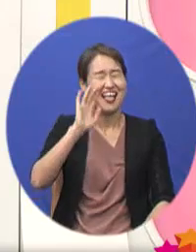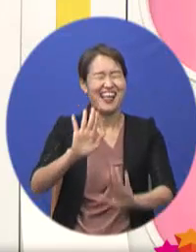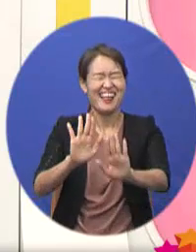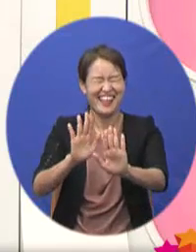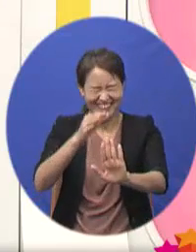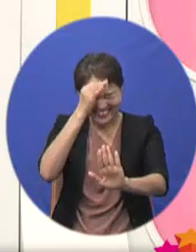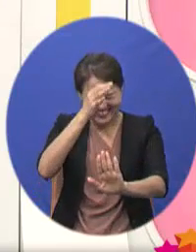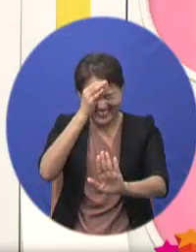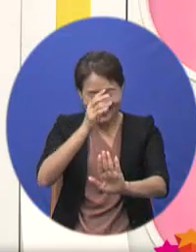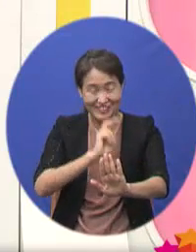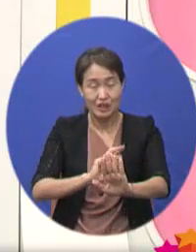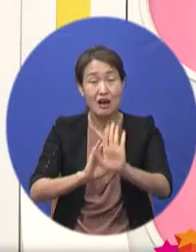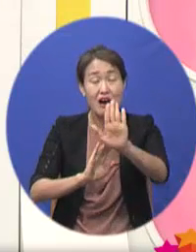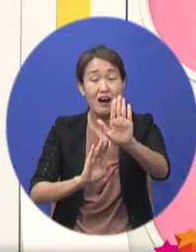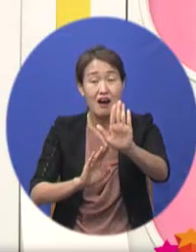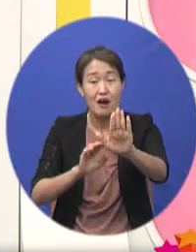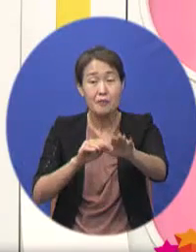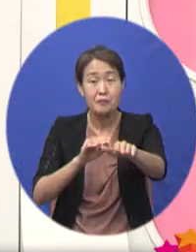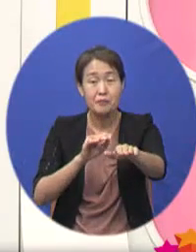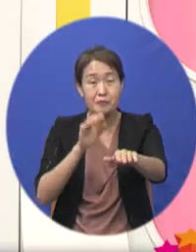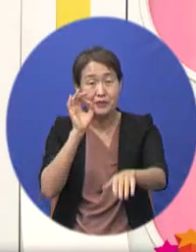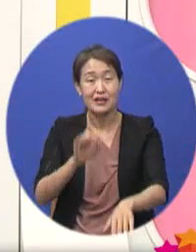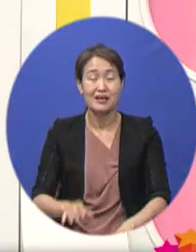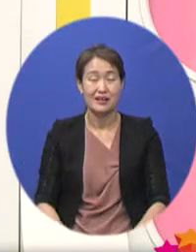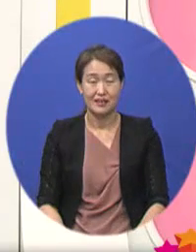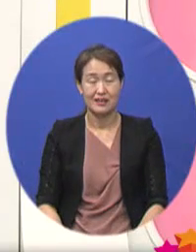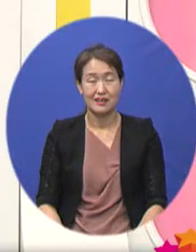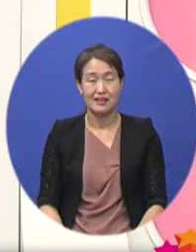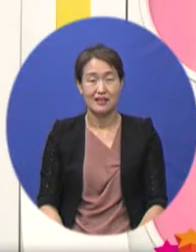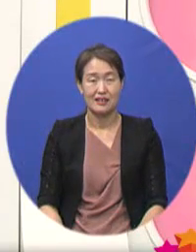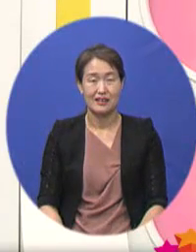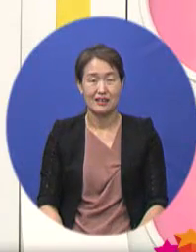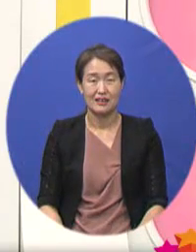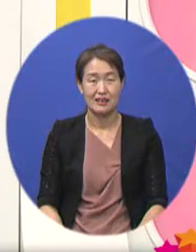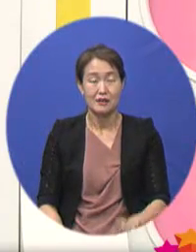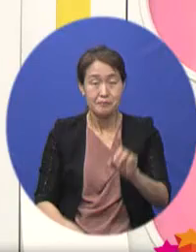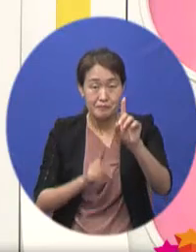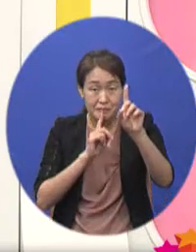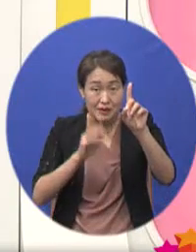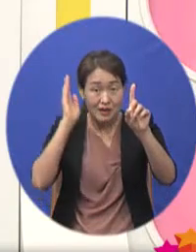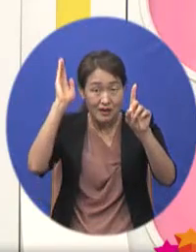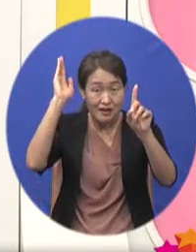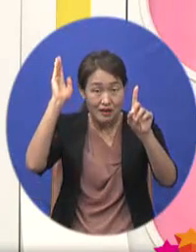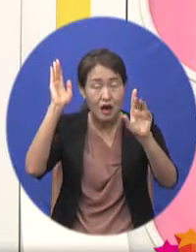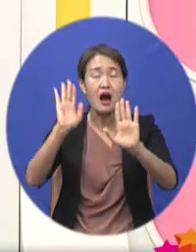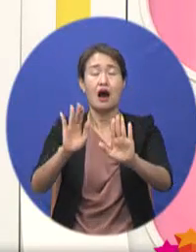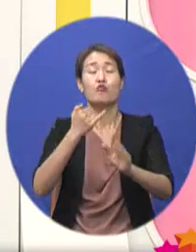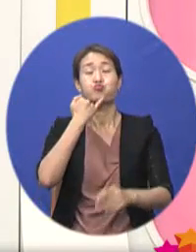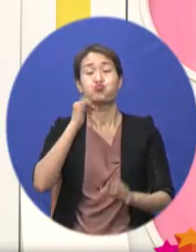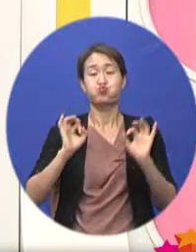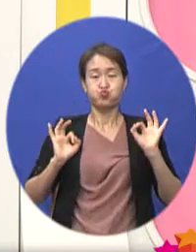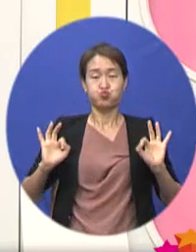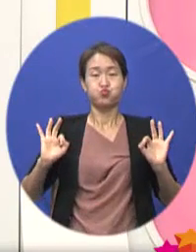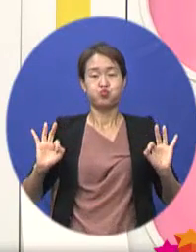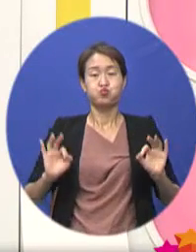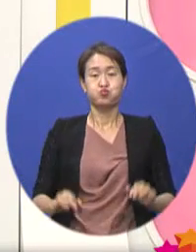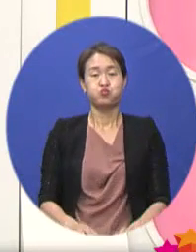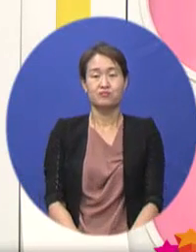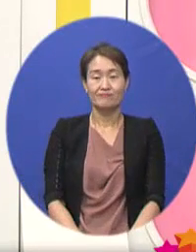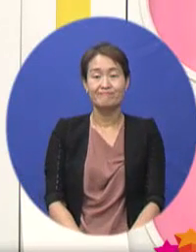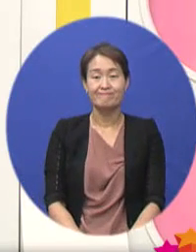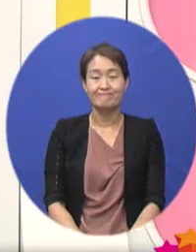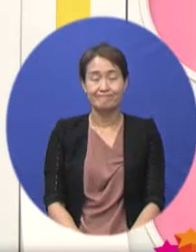노래 들어보자고요. 네, 여보세요. 네. 예, 예. 저, 네, 아버님. 그 한 말씀 드리고 하면은. 예, 한 말씀만 얼른 하세요. 예,